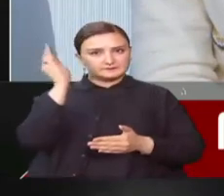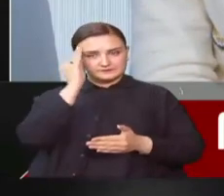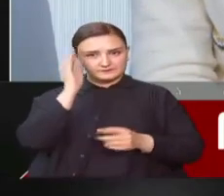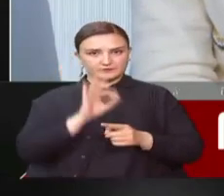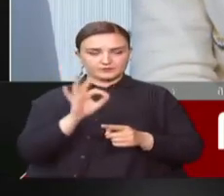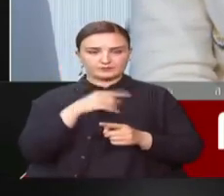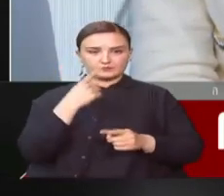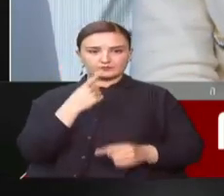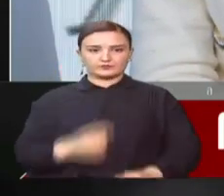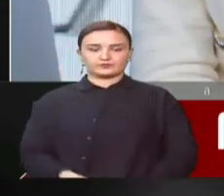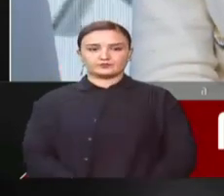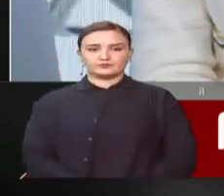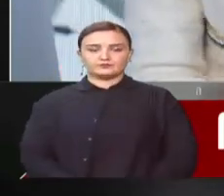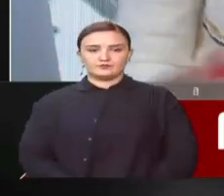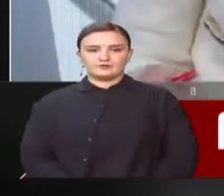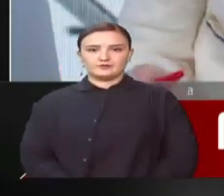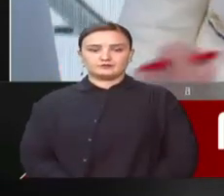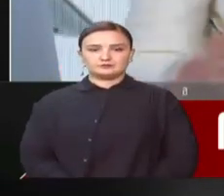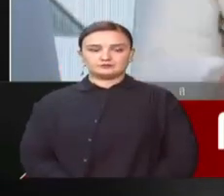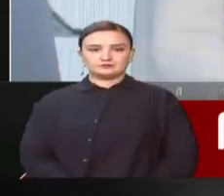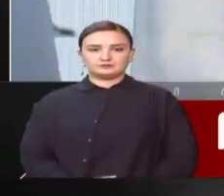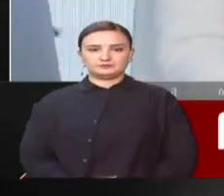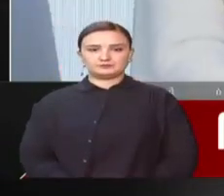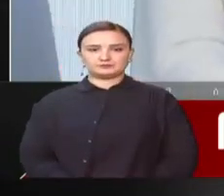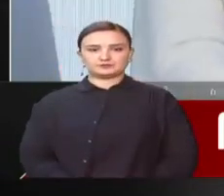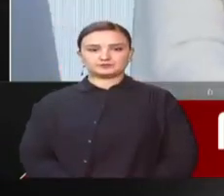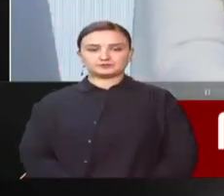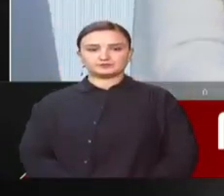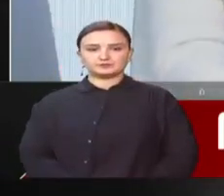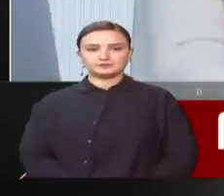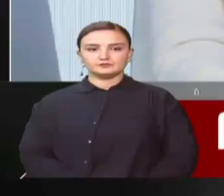დაყენება მოხდეს სხვაზე? არის რა, ყველანაირი